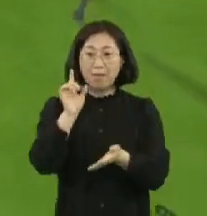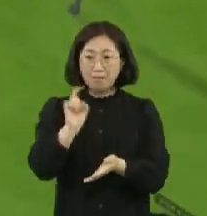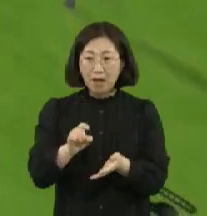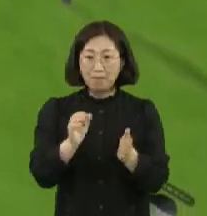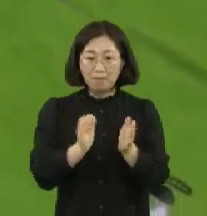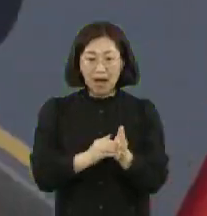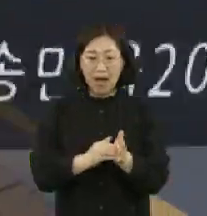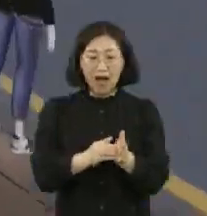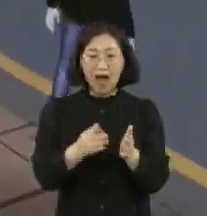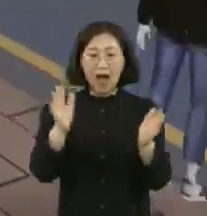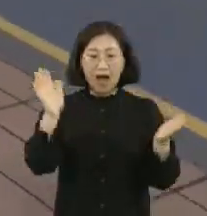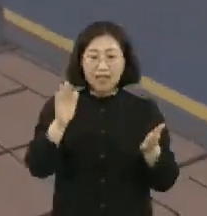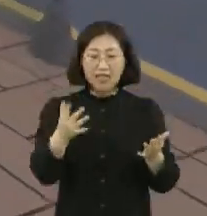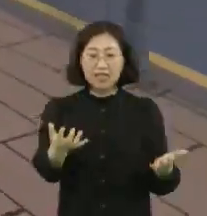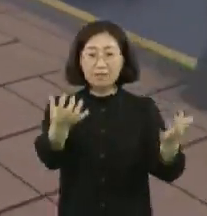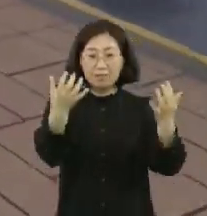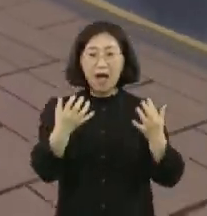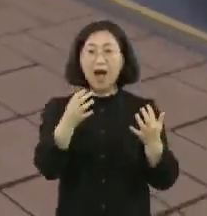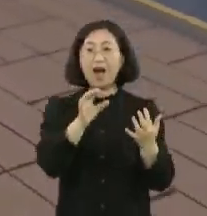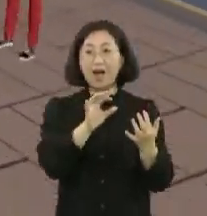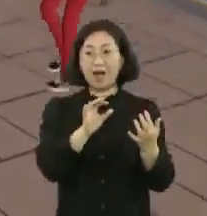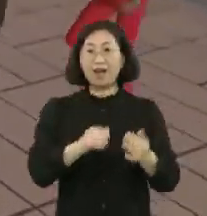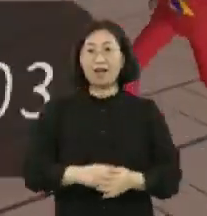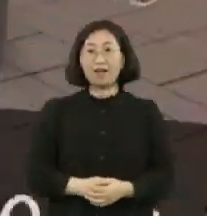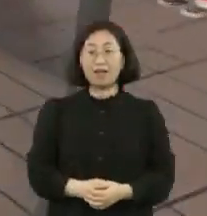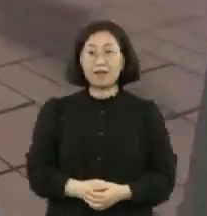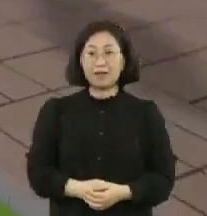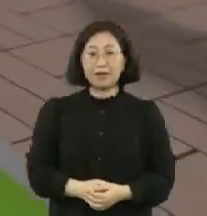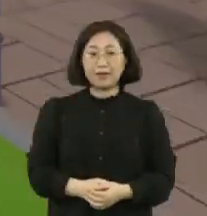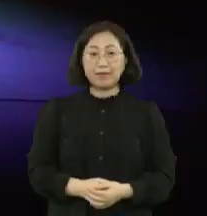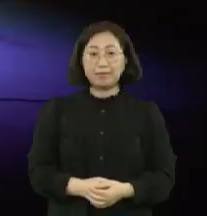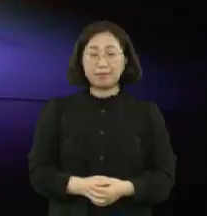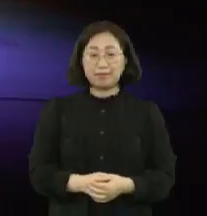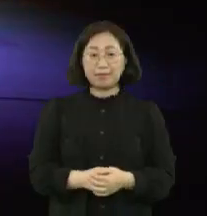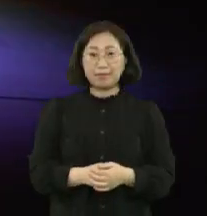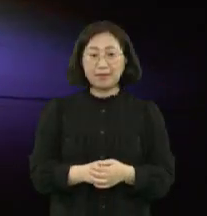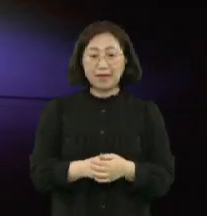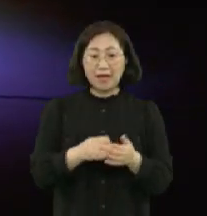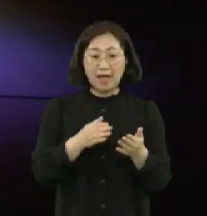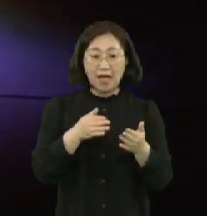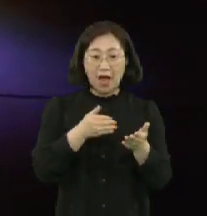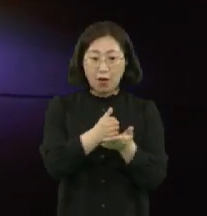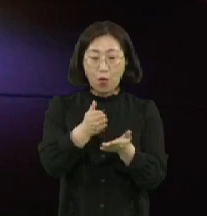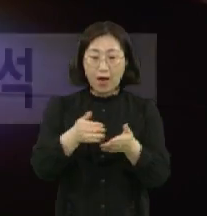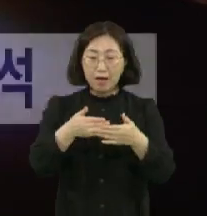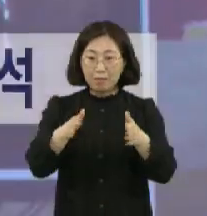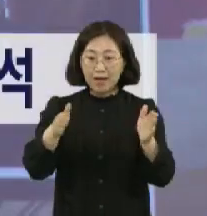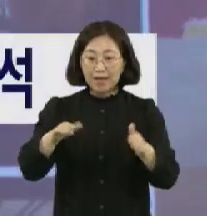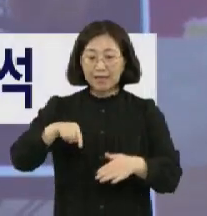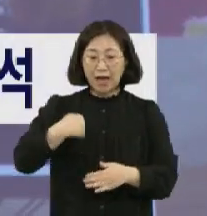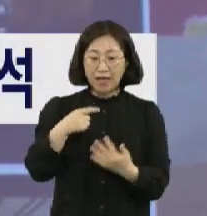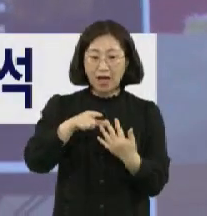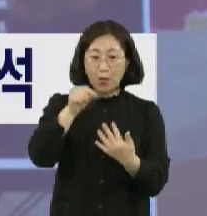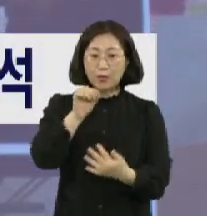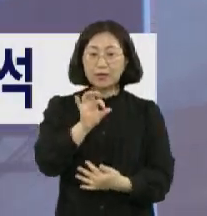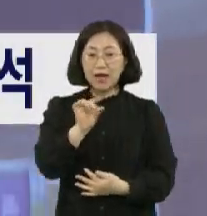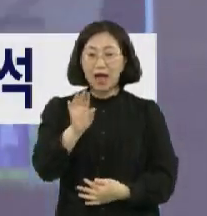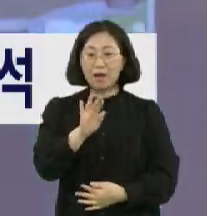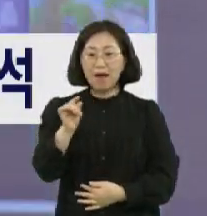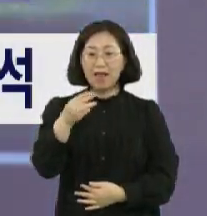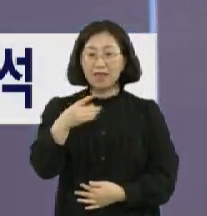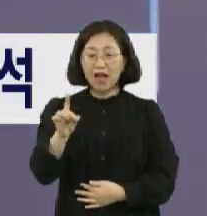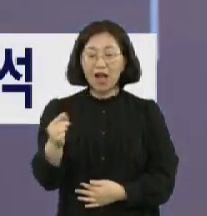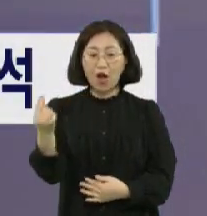학생들이 속속 도시 안에 모여듭니다. 각 학과별 방에는 자신이 고른 캐릭터로 만든 아바타들